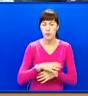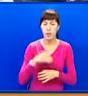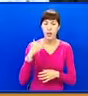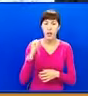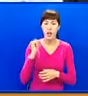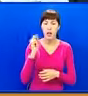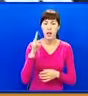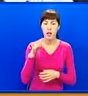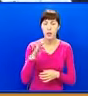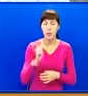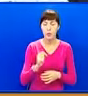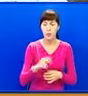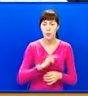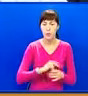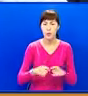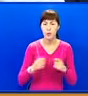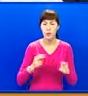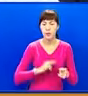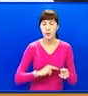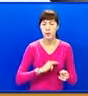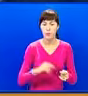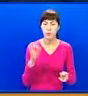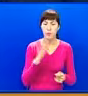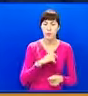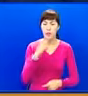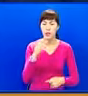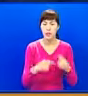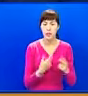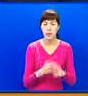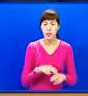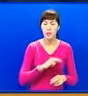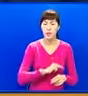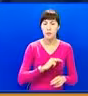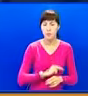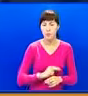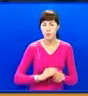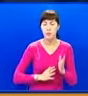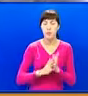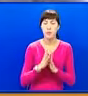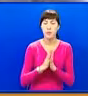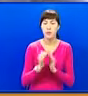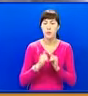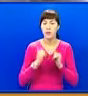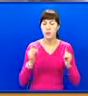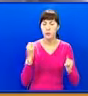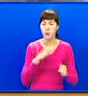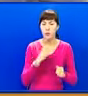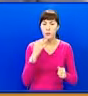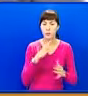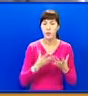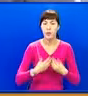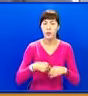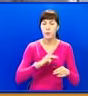шаруа қожалығын ашқан, еселі еңбек зая кетпеген, ширек ғасырдан бері сол шаруашылықты аяққа тұрып, мал басы көбейген, бірнеше